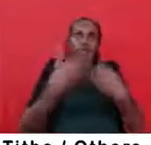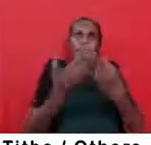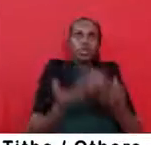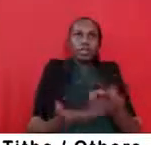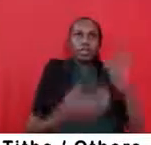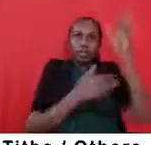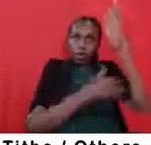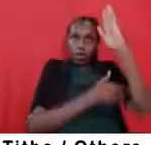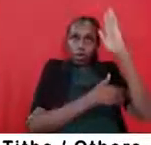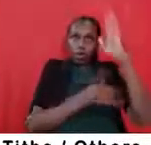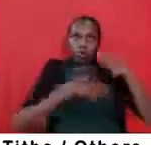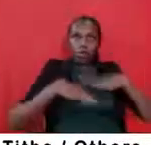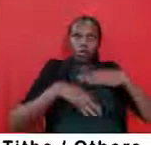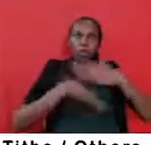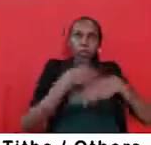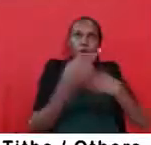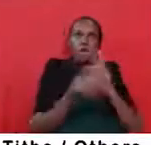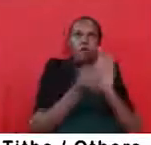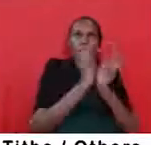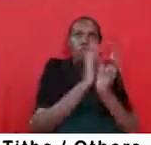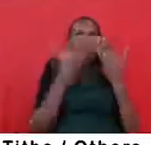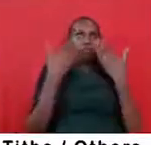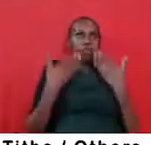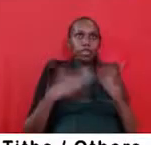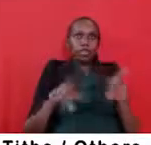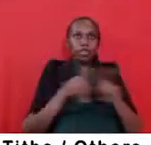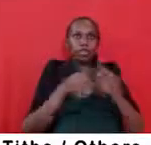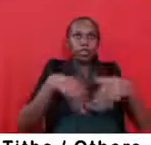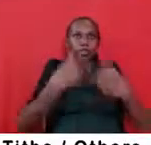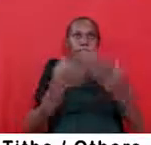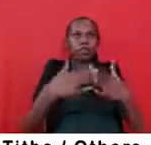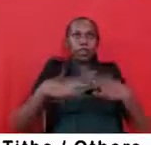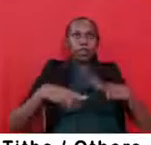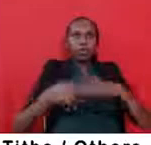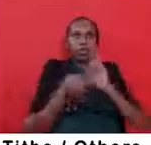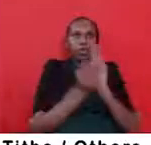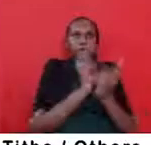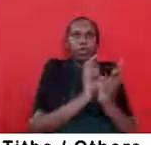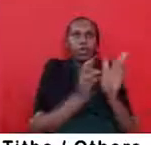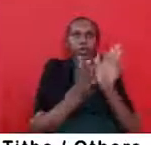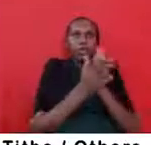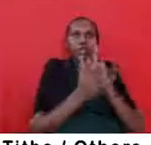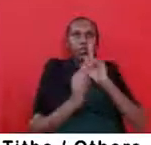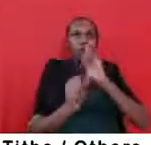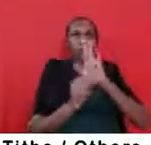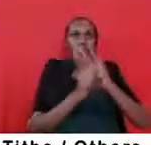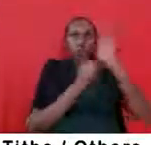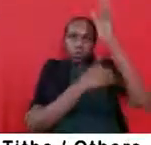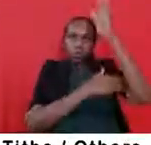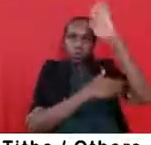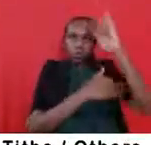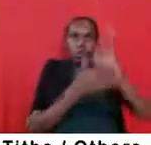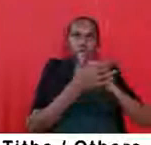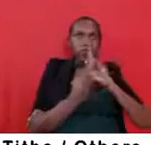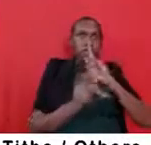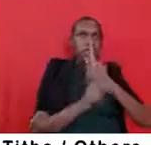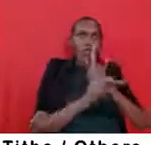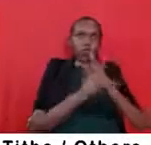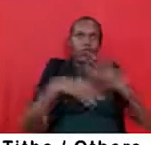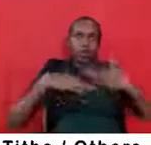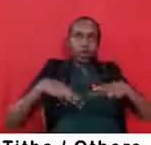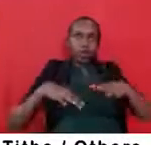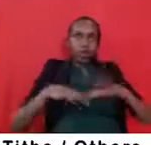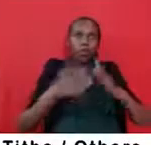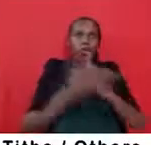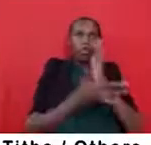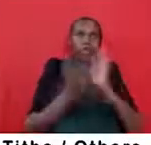Wachilie Mungu wanaungama dhambi zao, warudishe wanaotubu kwa ahadi zako ulizowaahidia